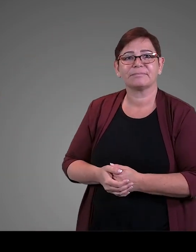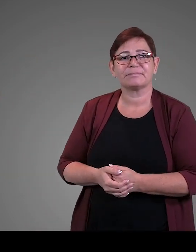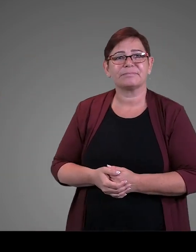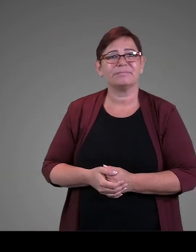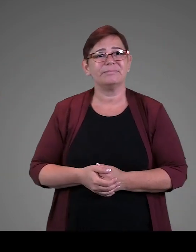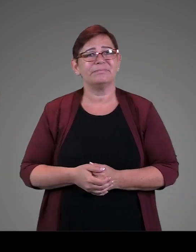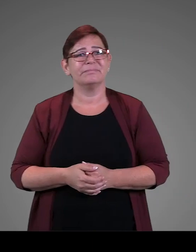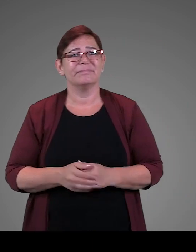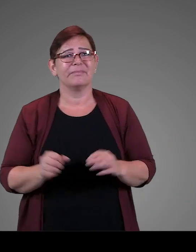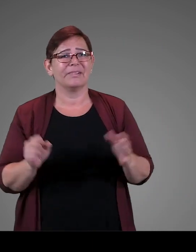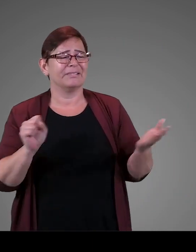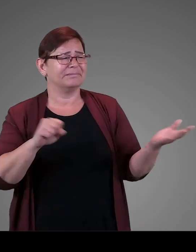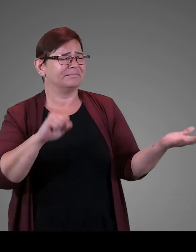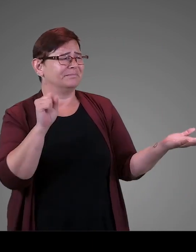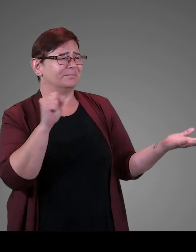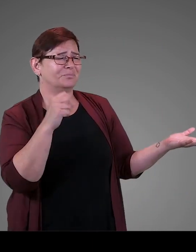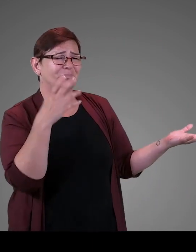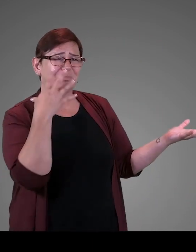Ouais. Merci.